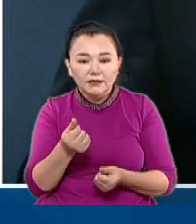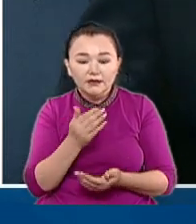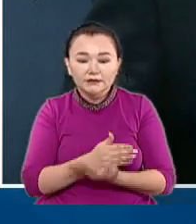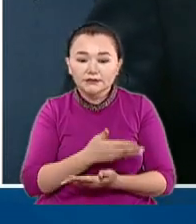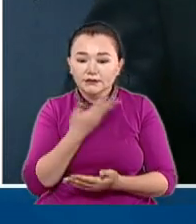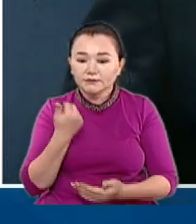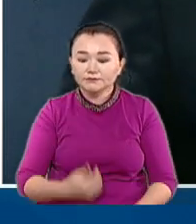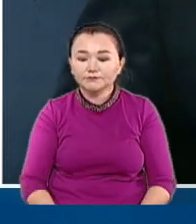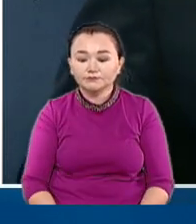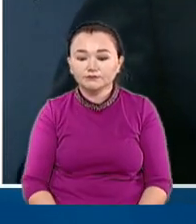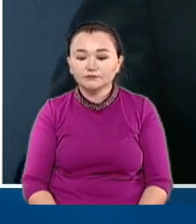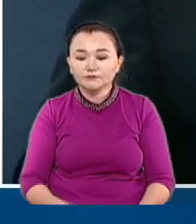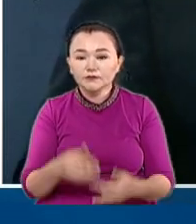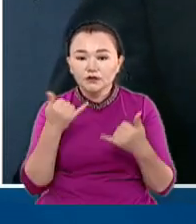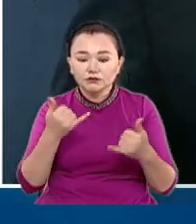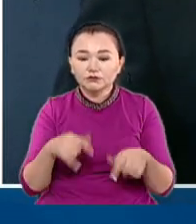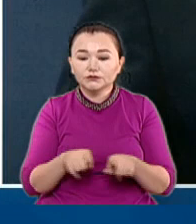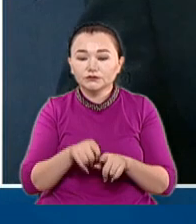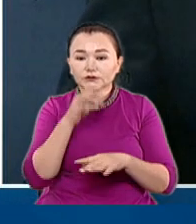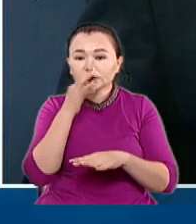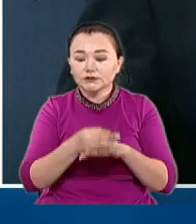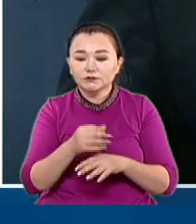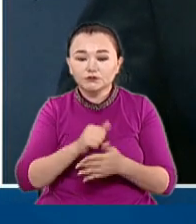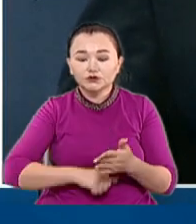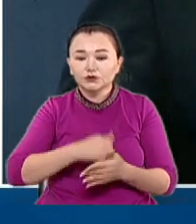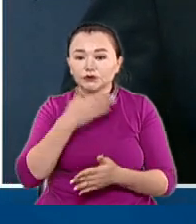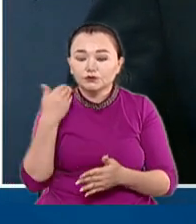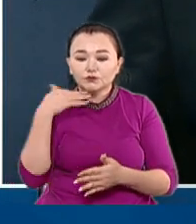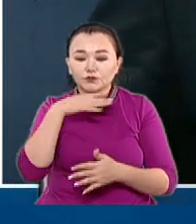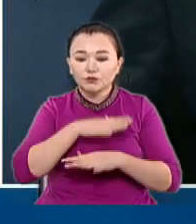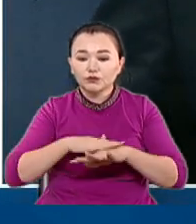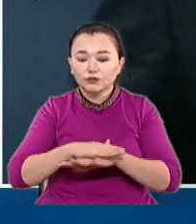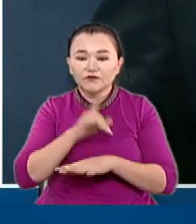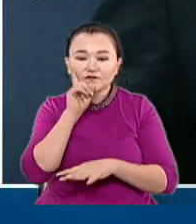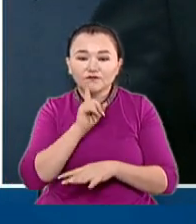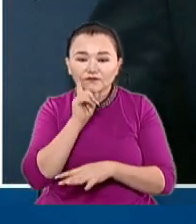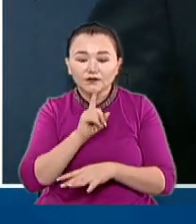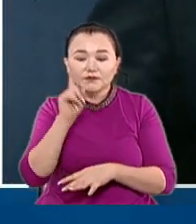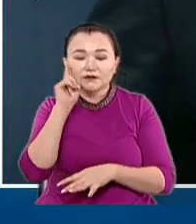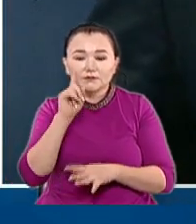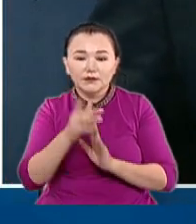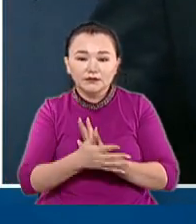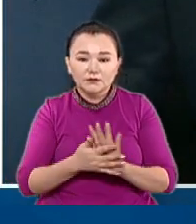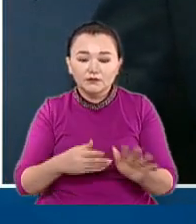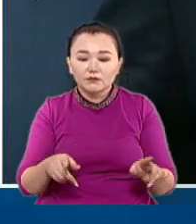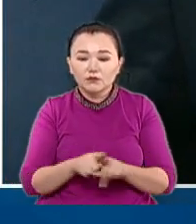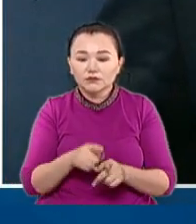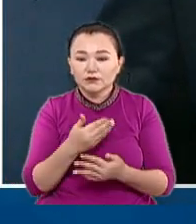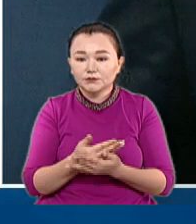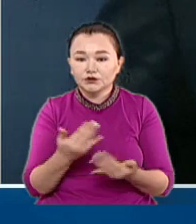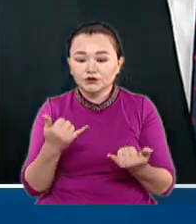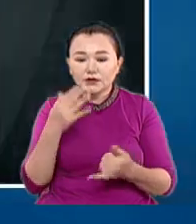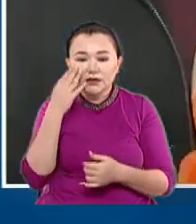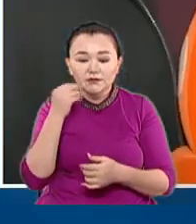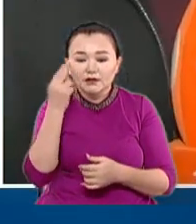ме? Әзірге олай деуге негіз жоқ, әрі көпшілік те мұның уақытша құбылыс екенін түсініп отырған секілді. Мәселен, қазір Алматы